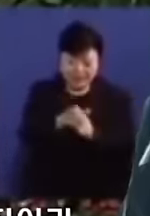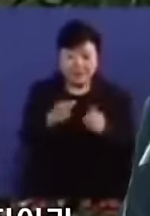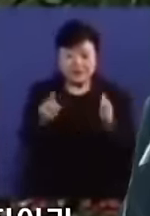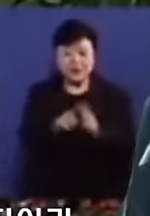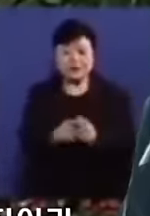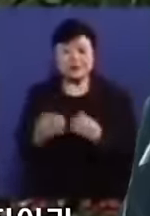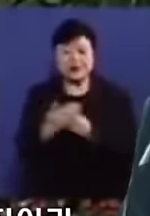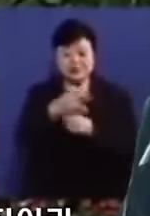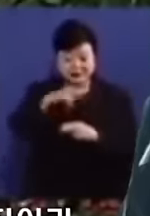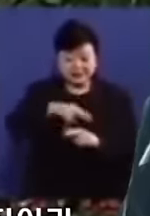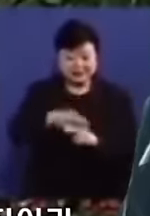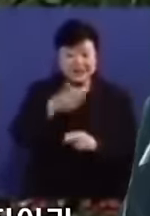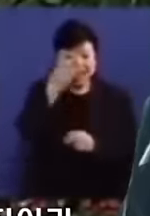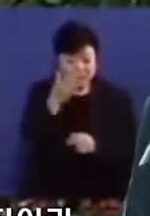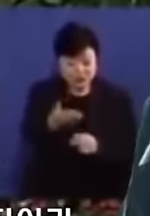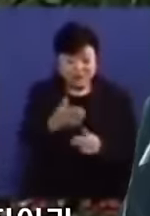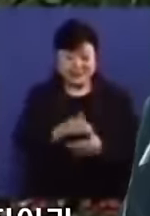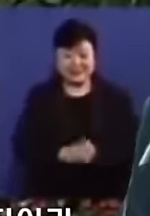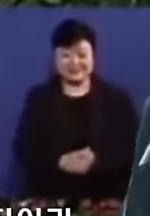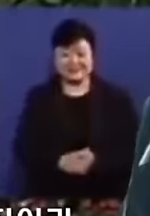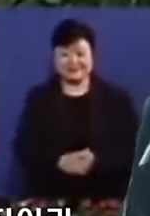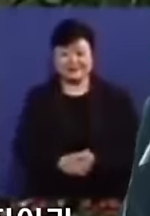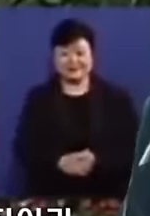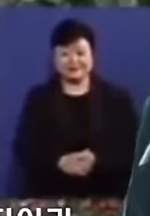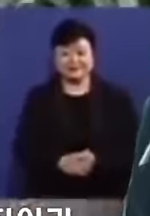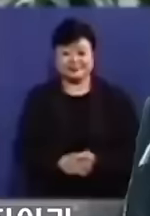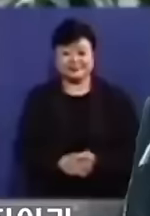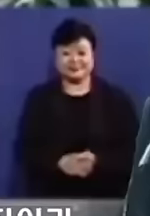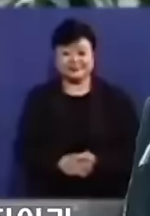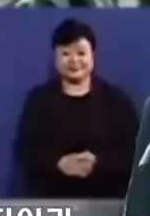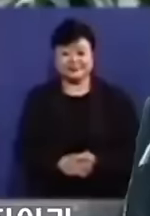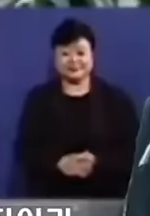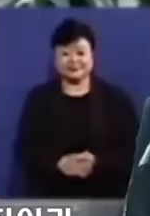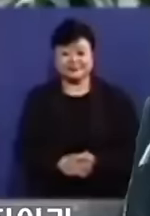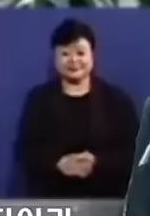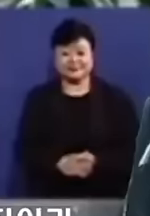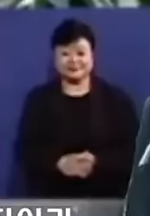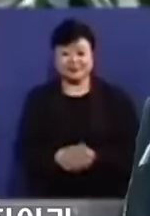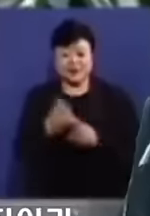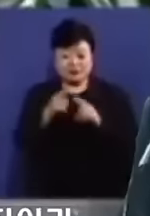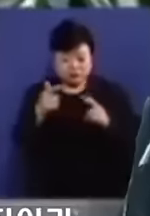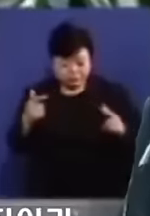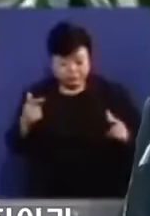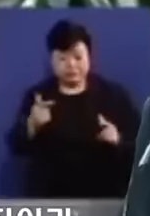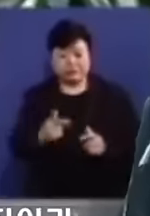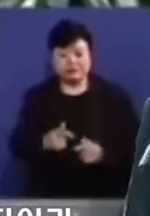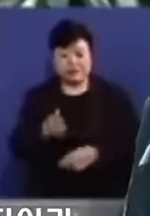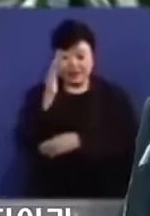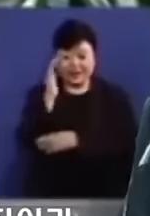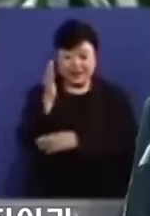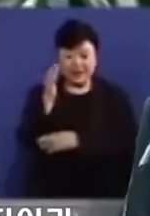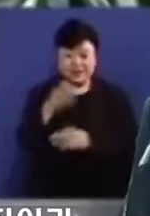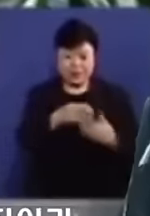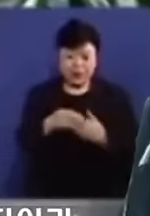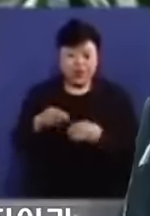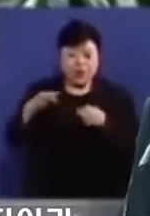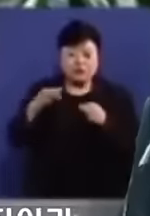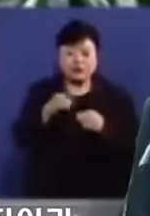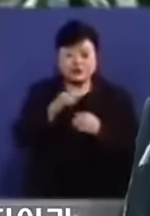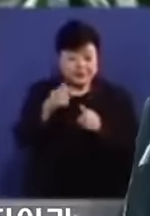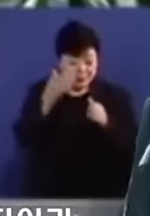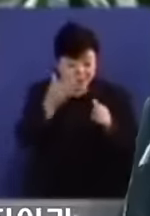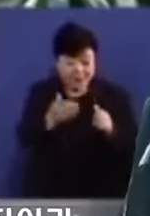은사를 주시는 것입니다. 부흥을 부흥회를 인도하기 위해서 부르신